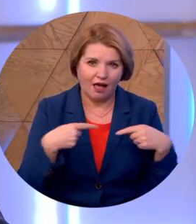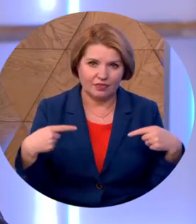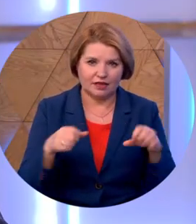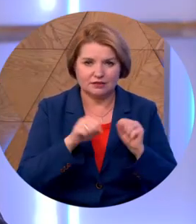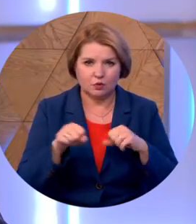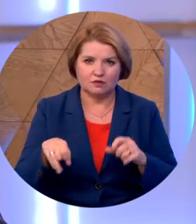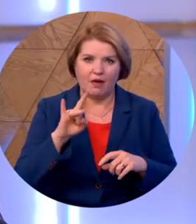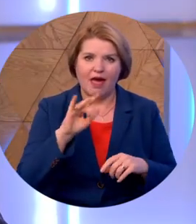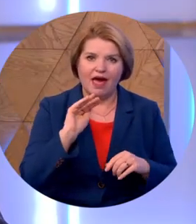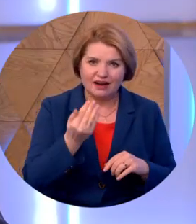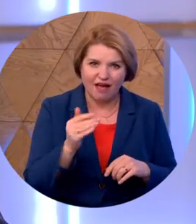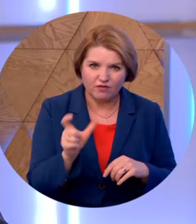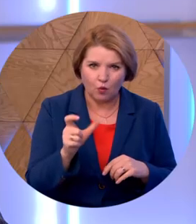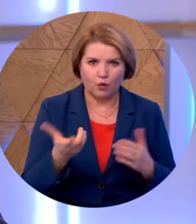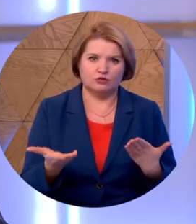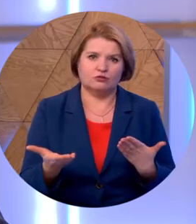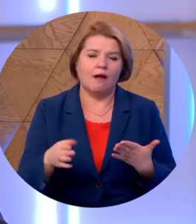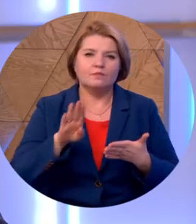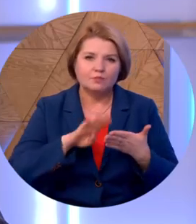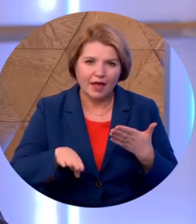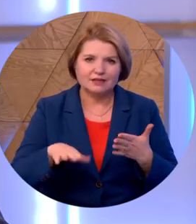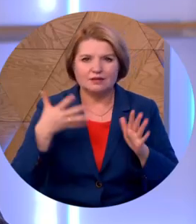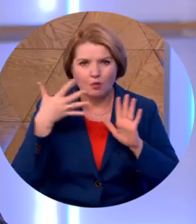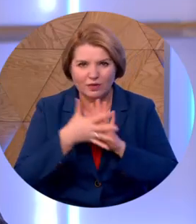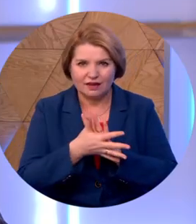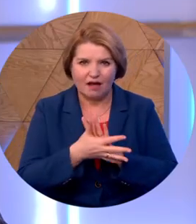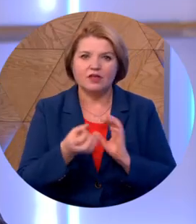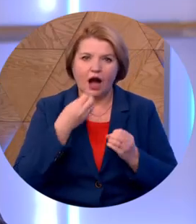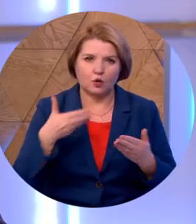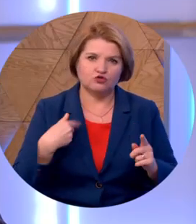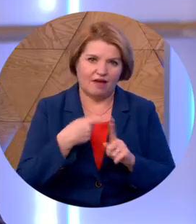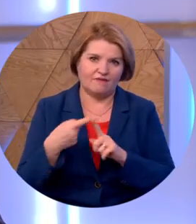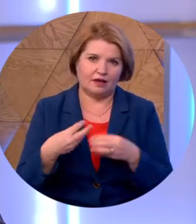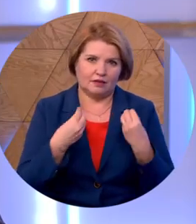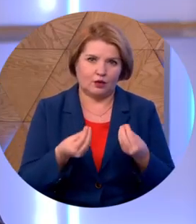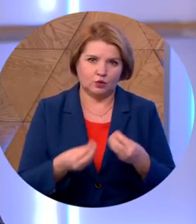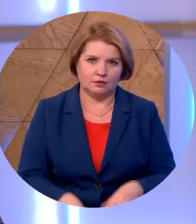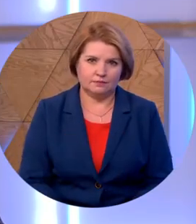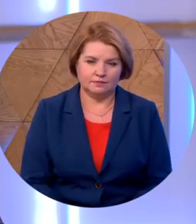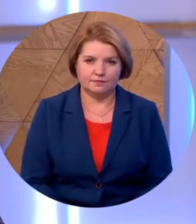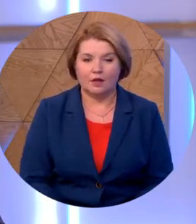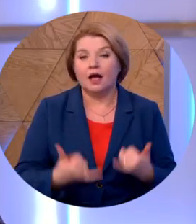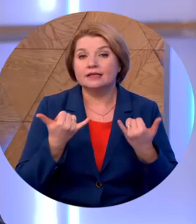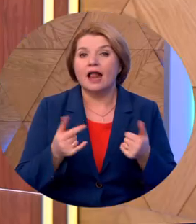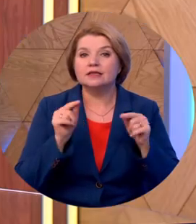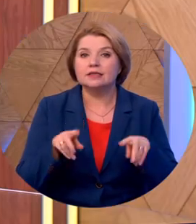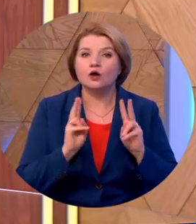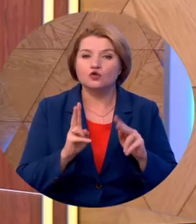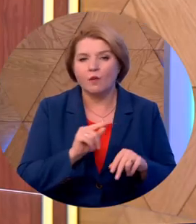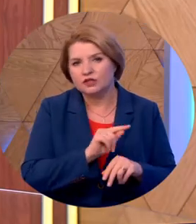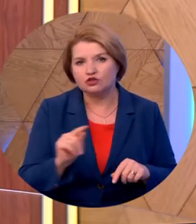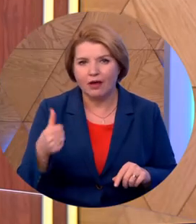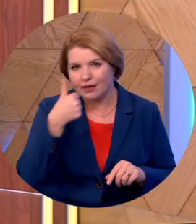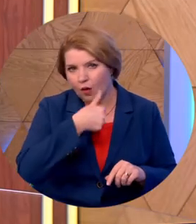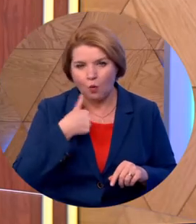без проникновения поверхностный тоже даёт хороший эффект лифтинга Ну вот для тех кто в течение года не